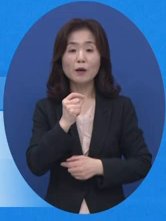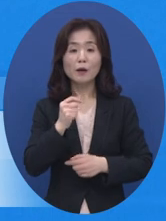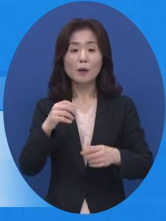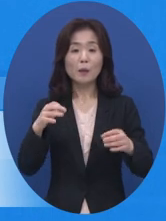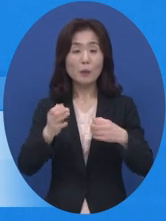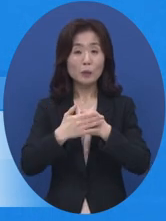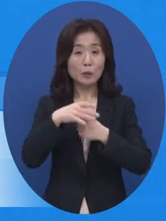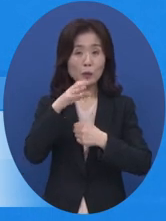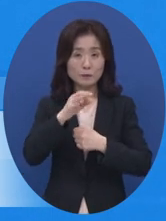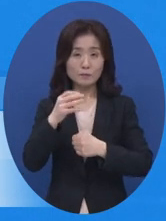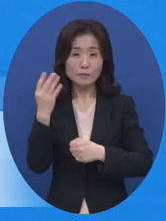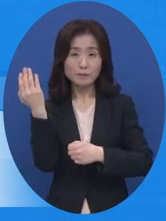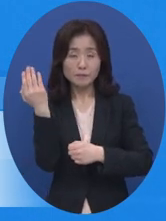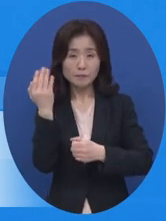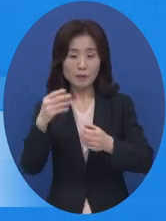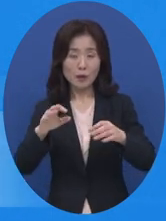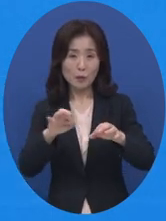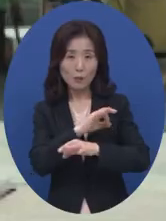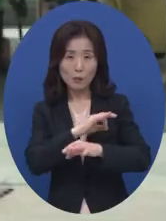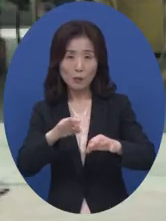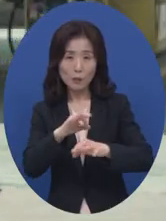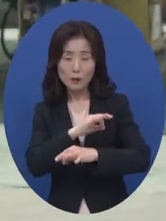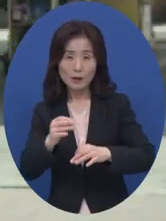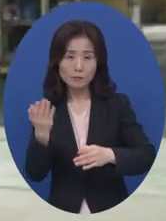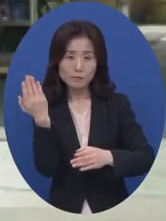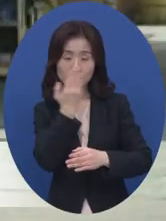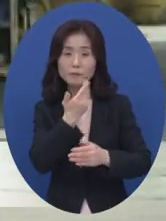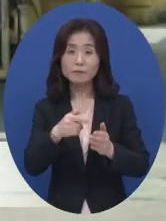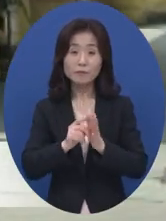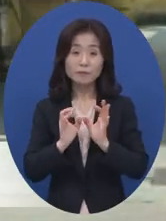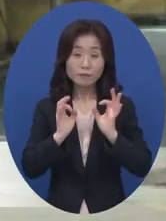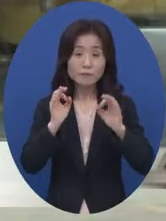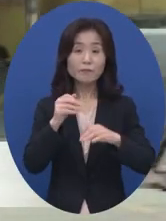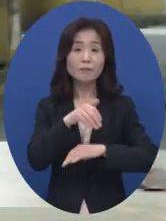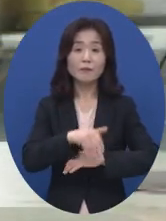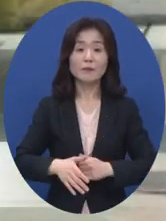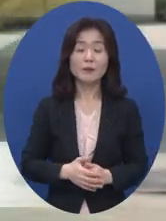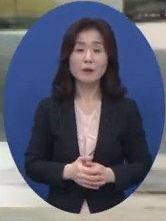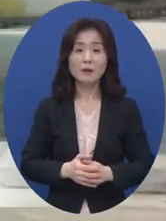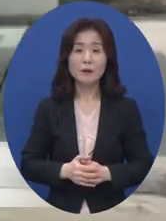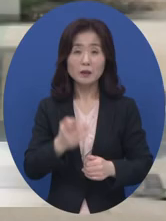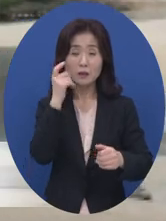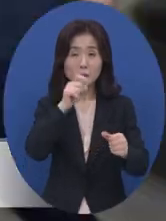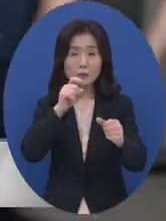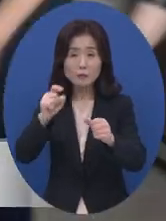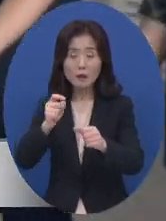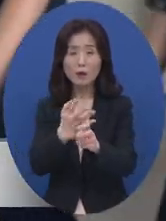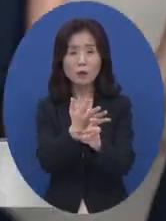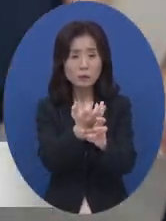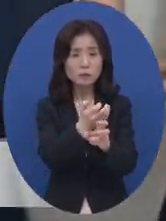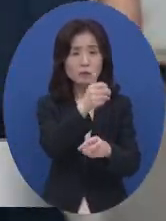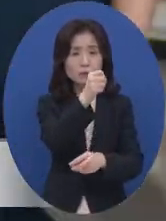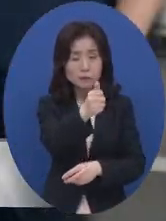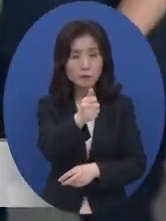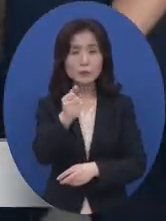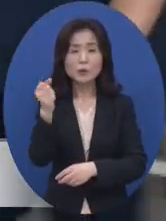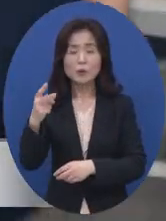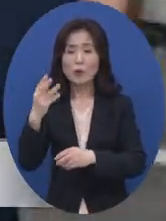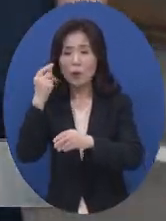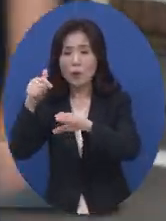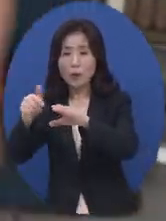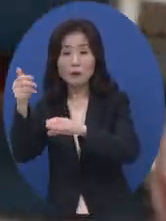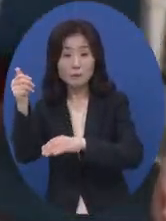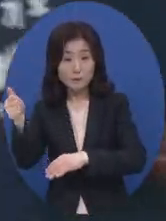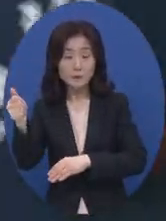수사 역량을 집중하도록 하겠습니다 또 공정 특별사법경찰 다는 적발된 화물차 주아 주요 없자 들을 검찰에